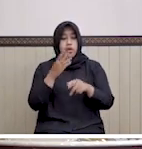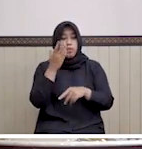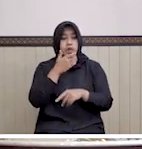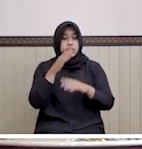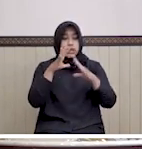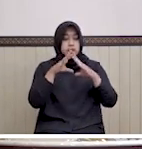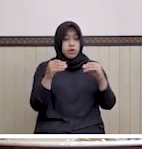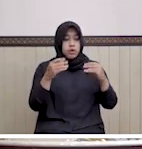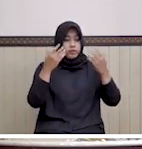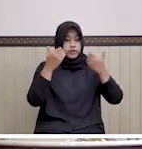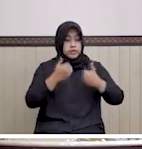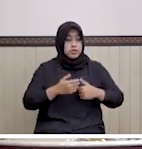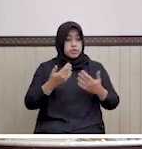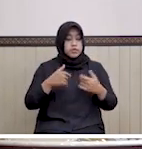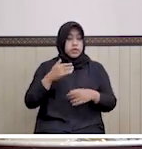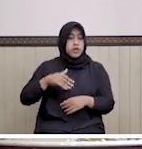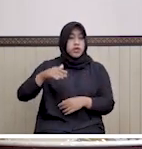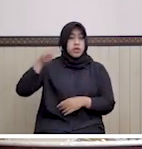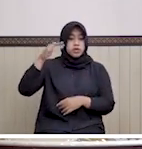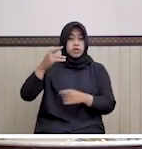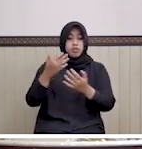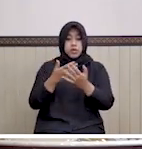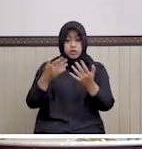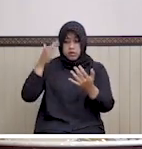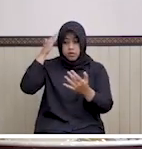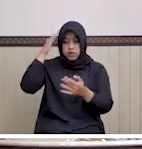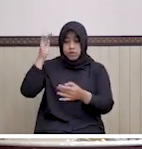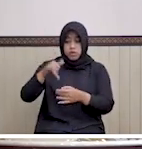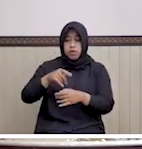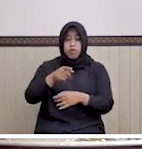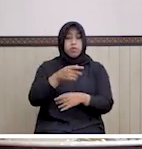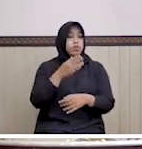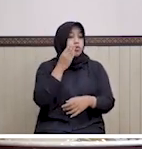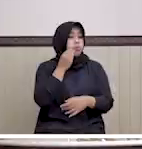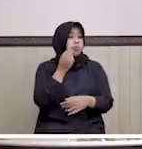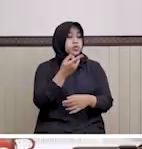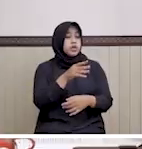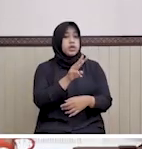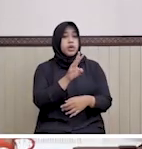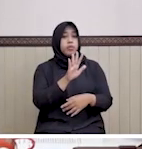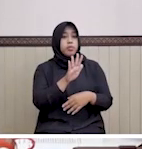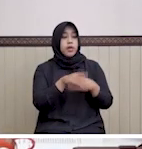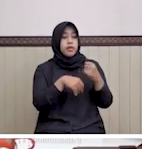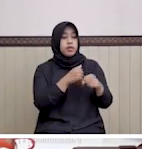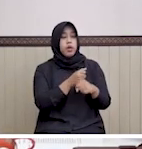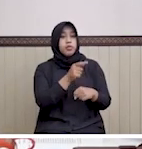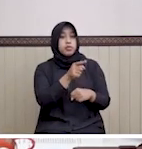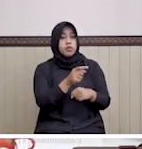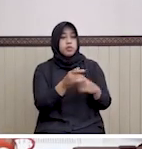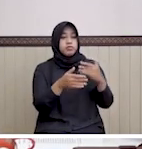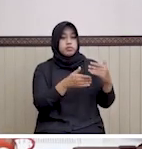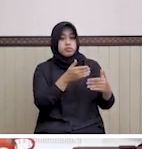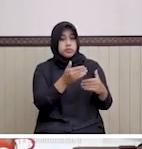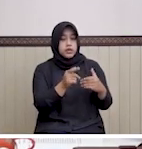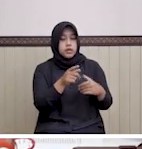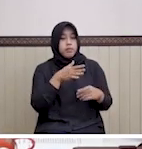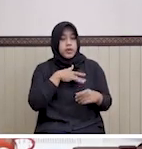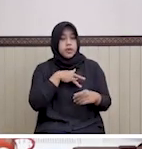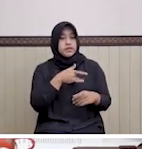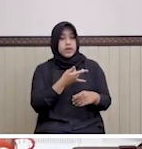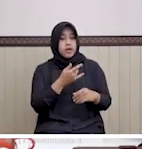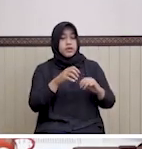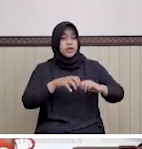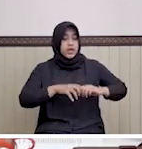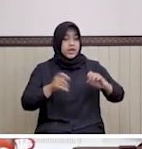Serang fisiknya itu dewasa bahkan masyarakat tahu ya kalau aku ngomong gitu ketika kemudian dia mengalami